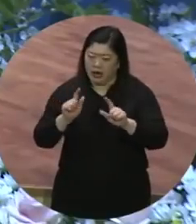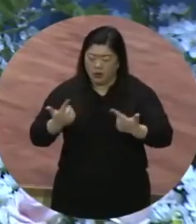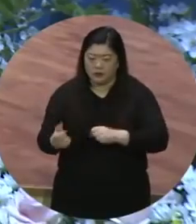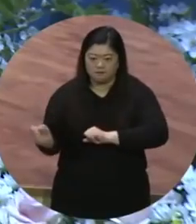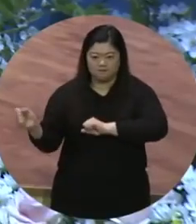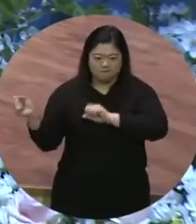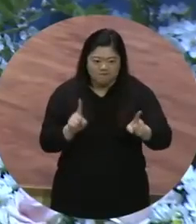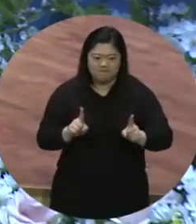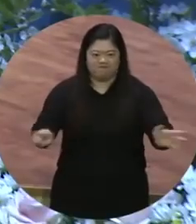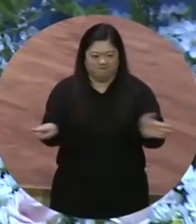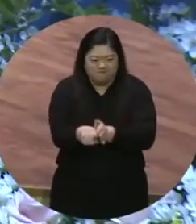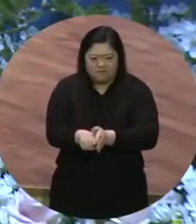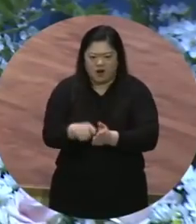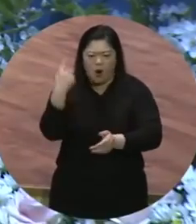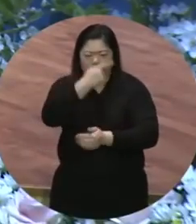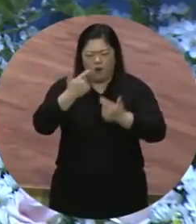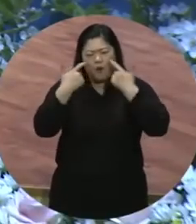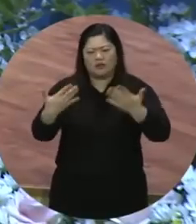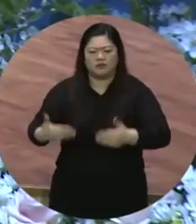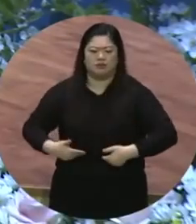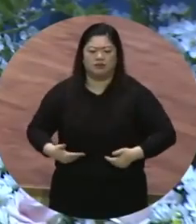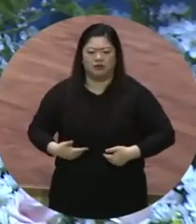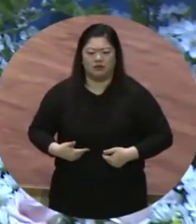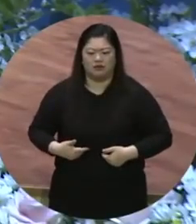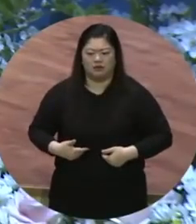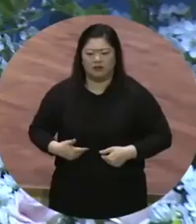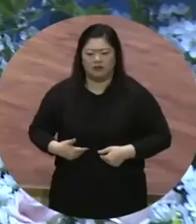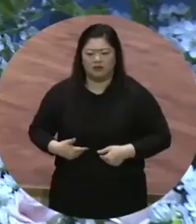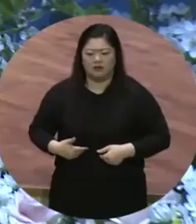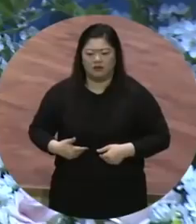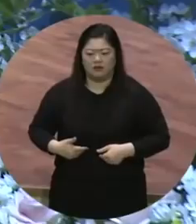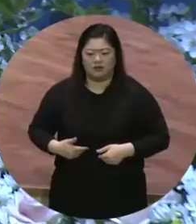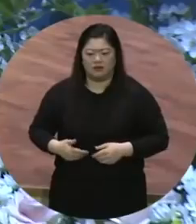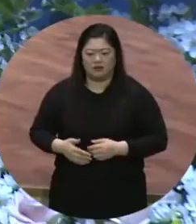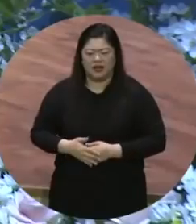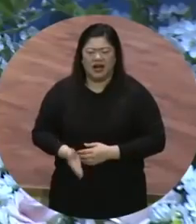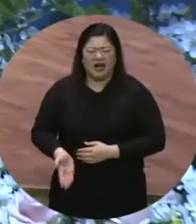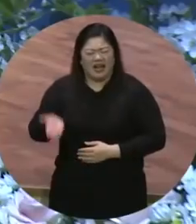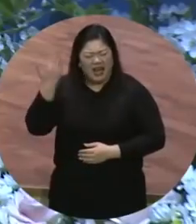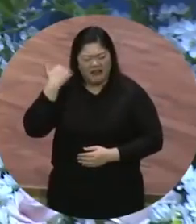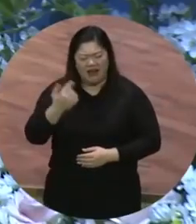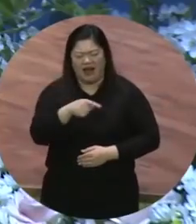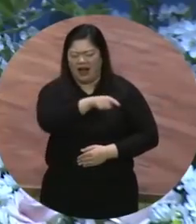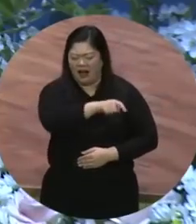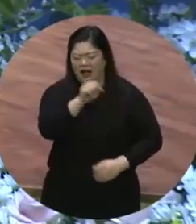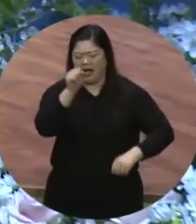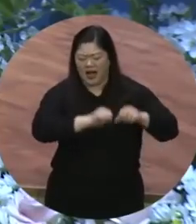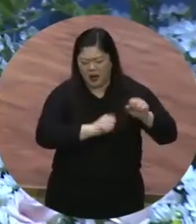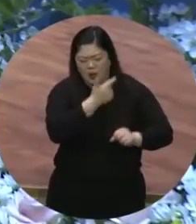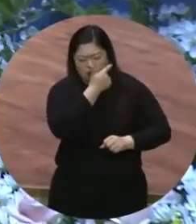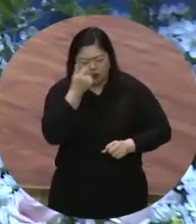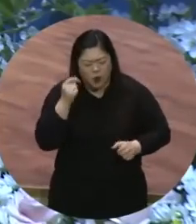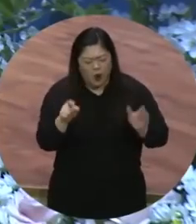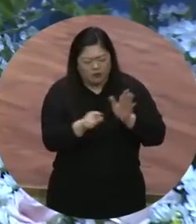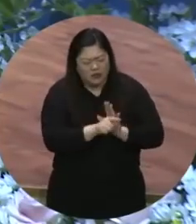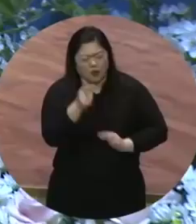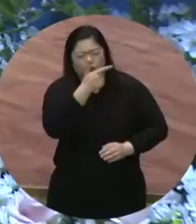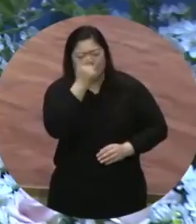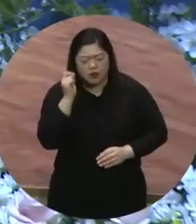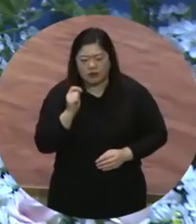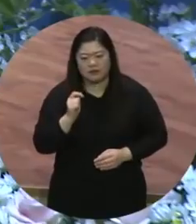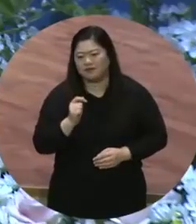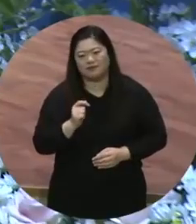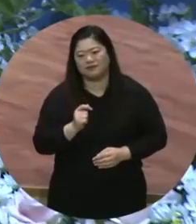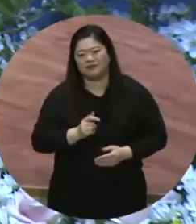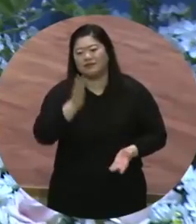없어. 내 수준, 네 수준 아니여. 과거에 어때 살았다 상관없어. 지금 오늘 부활주일,